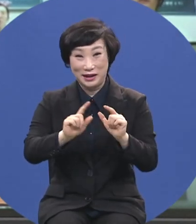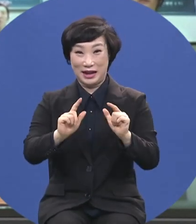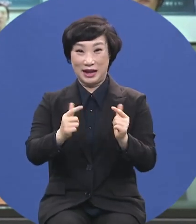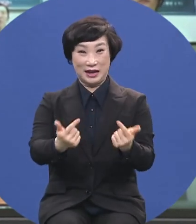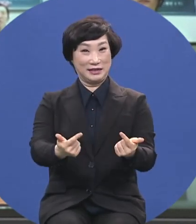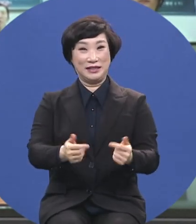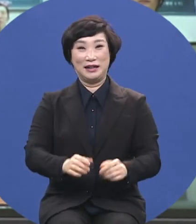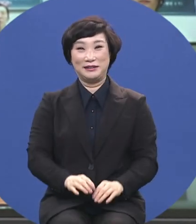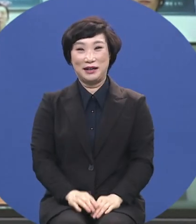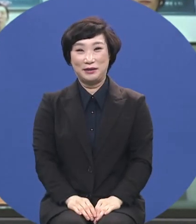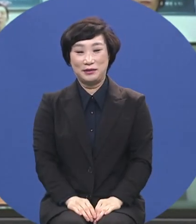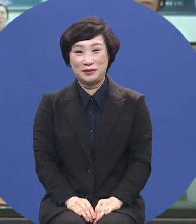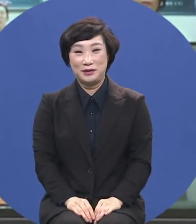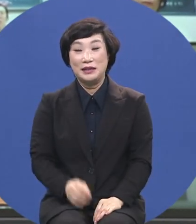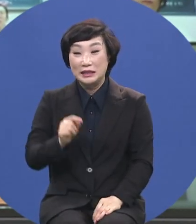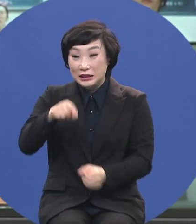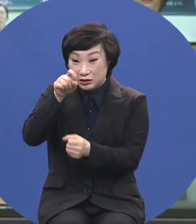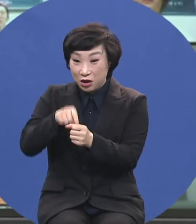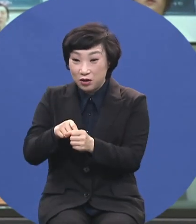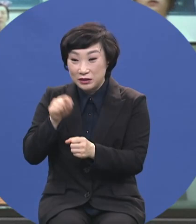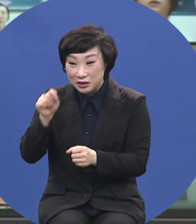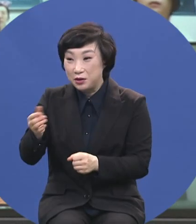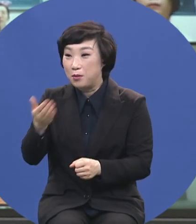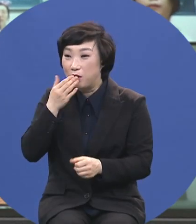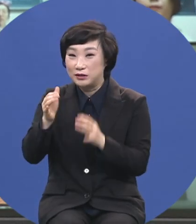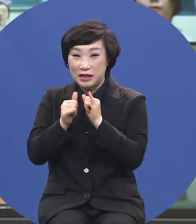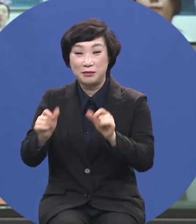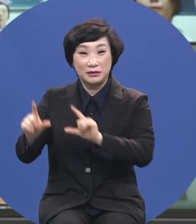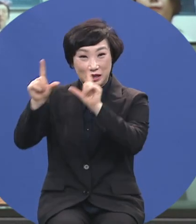같지 아니하여 이 떡을 먹는 자는